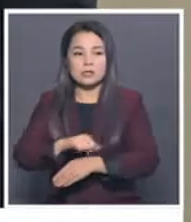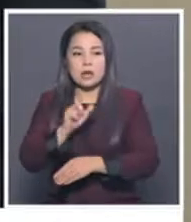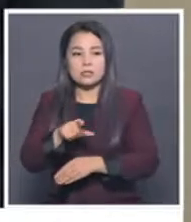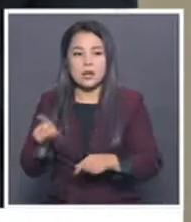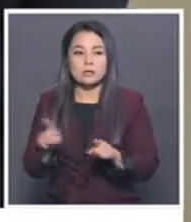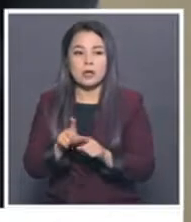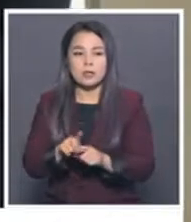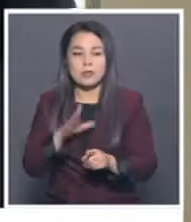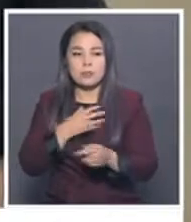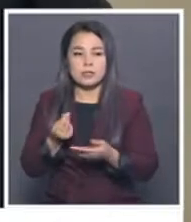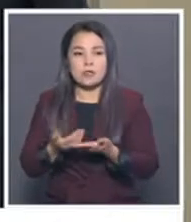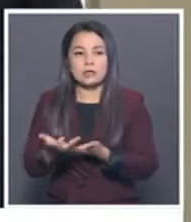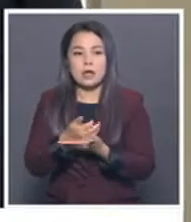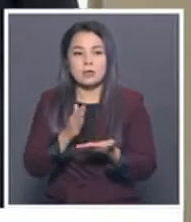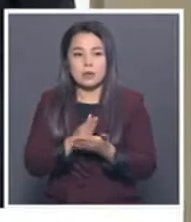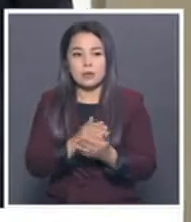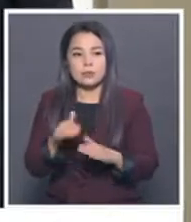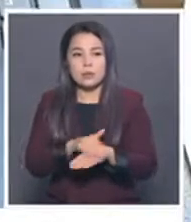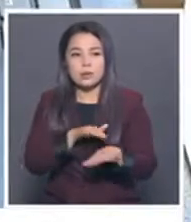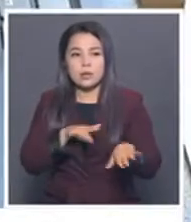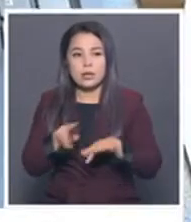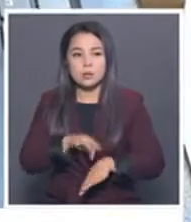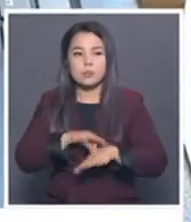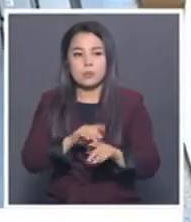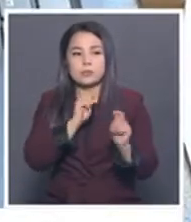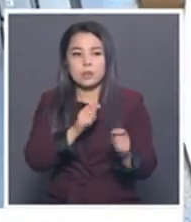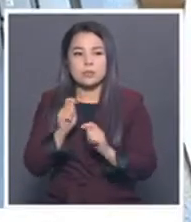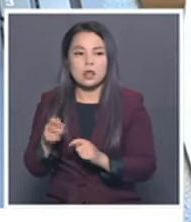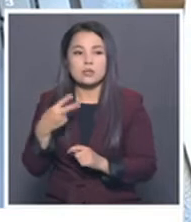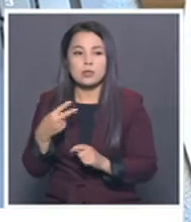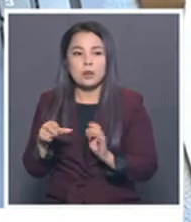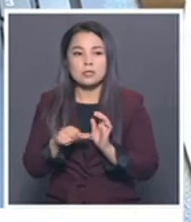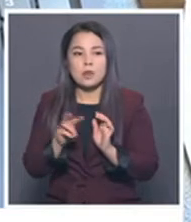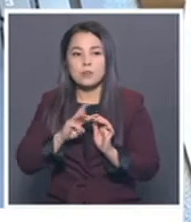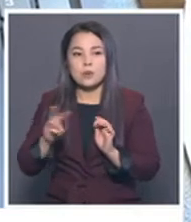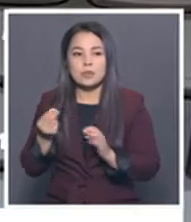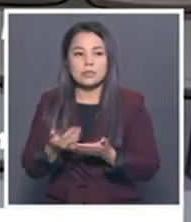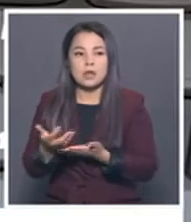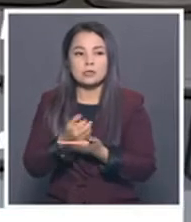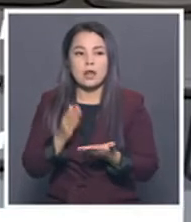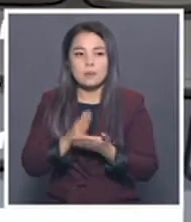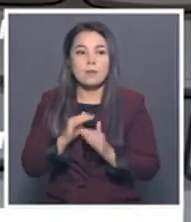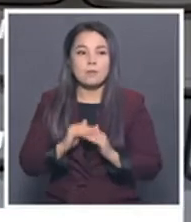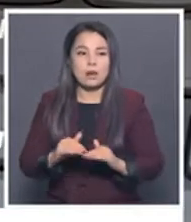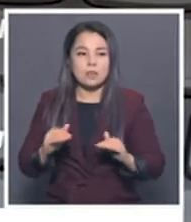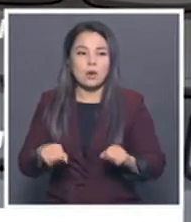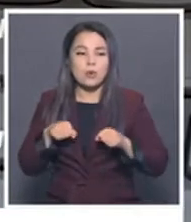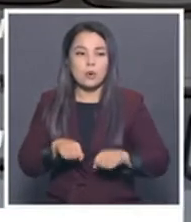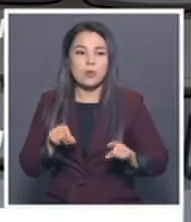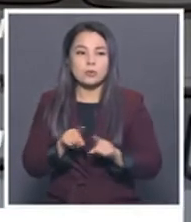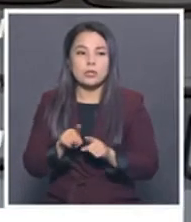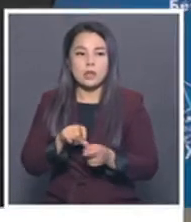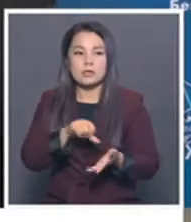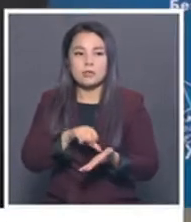жинап, қайырымдылық шарасына қолдау көрсеткен. Акция аясында 26 миллион теңге жиналған. Өз кезегінде бала құқықтары жөніндегі